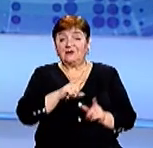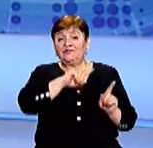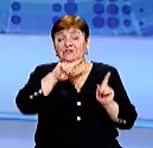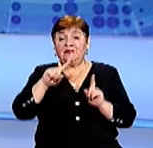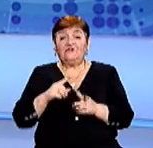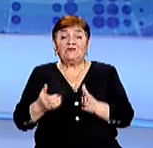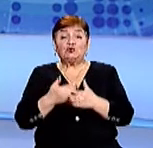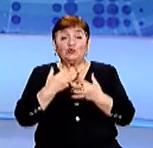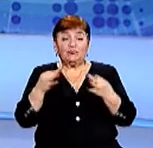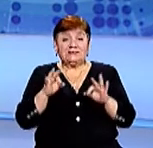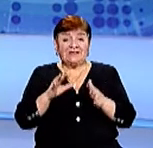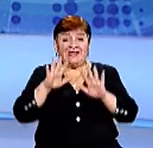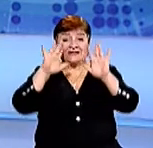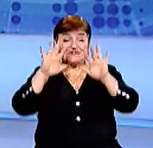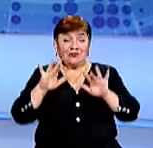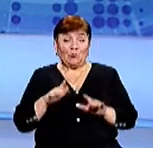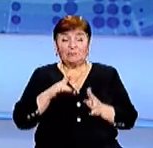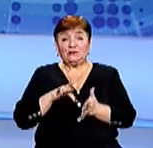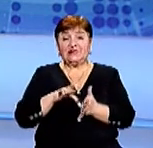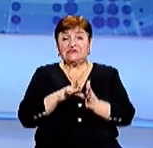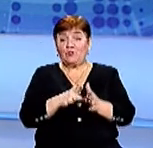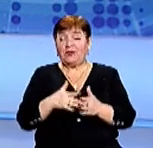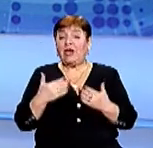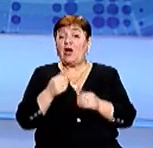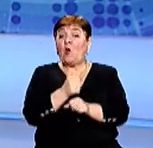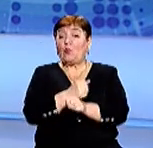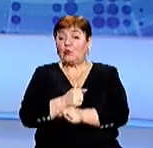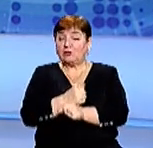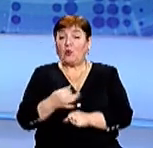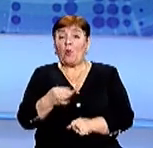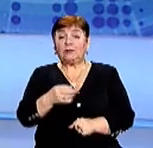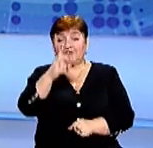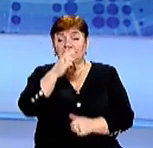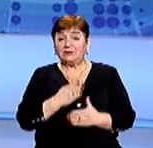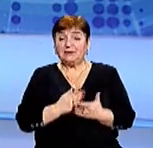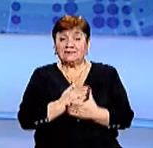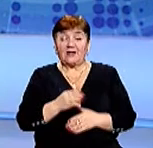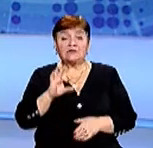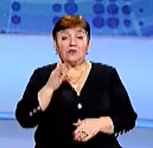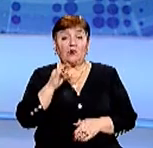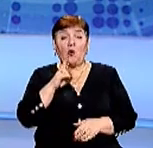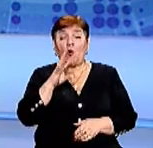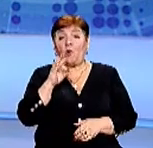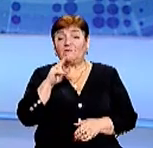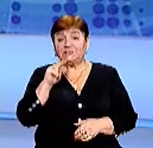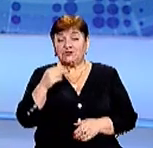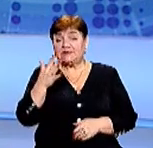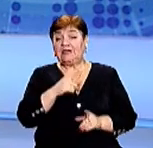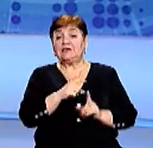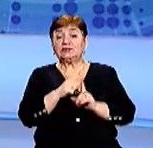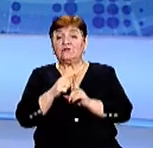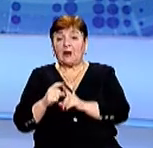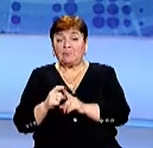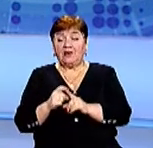відсутність снігу, розповіла начальниця управління туризму та курортів облдержадміністрації Любов Когуч. За її словами, заселення